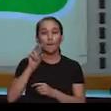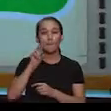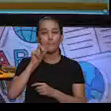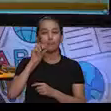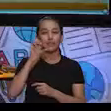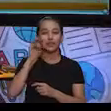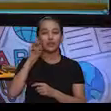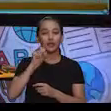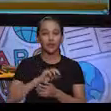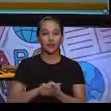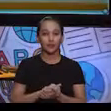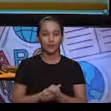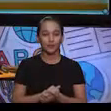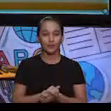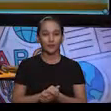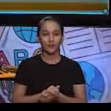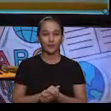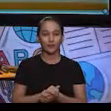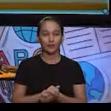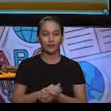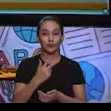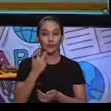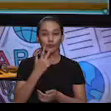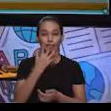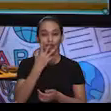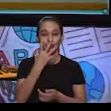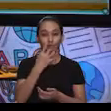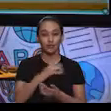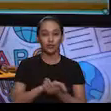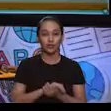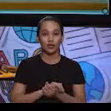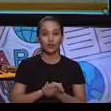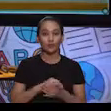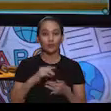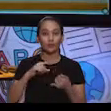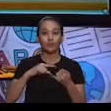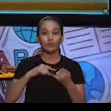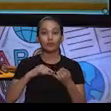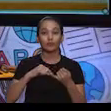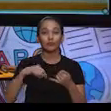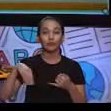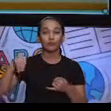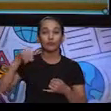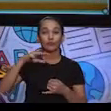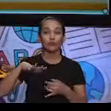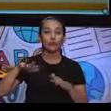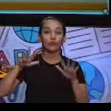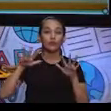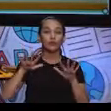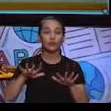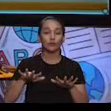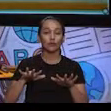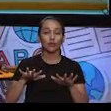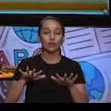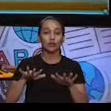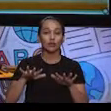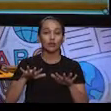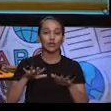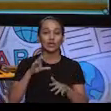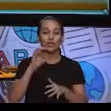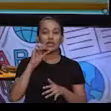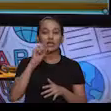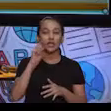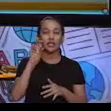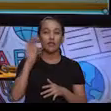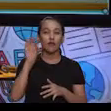pistasi. Bu rasmda esa siz cho'ldagi saksovullarni ko'rib turibsiz. Va keyingi rasmda